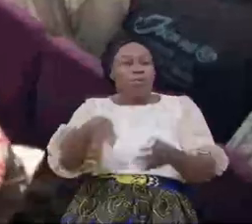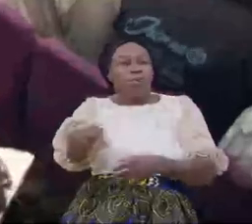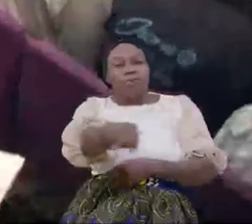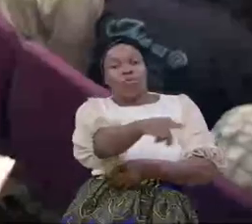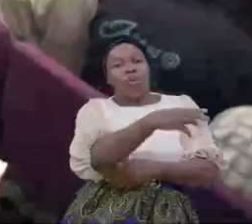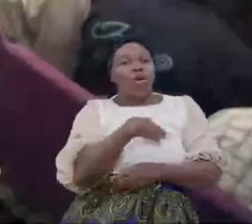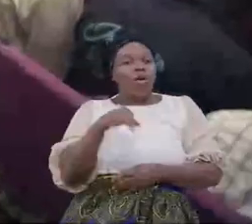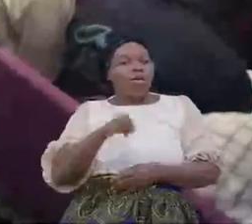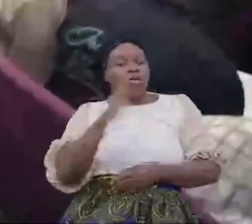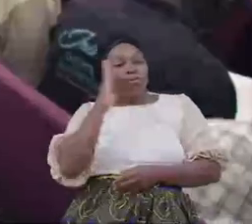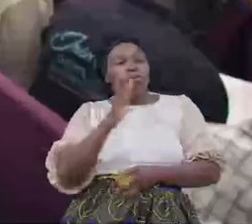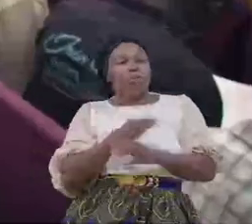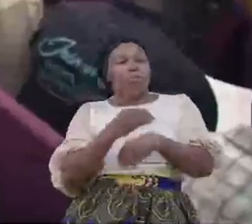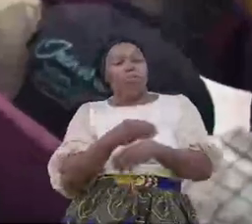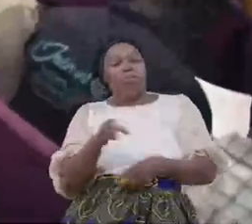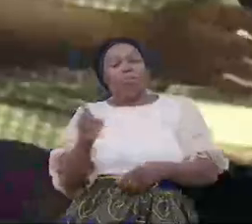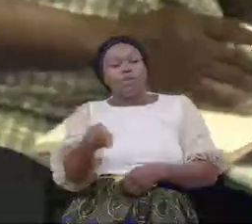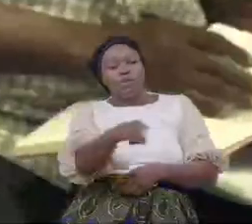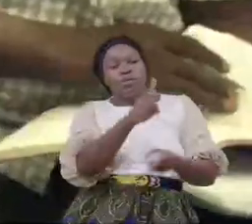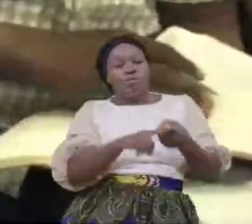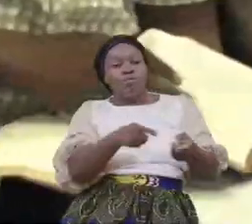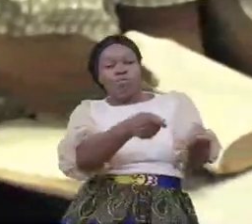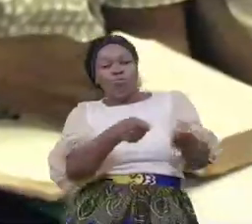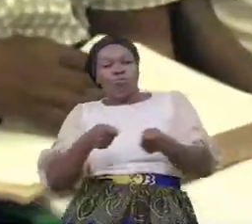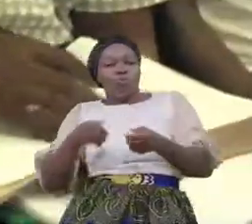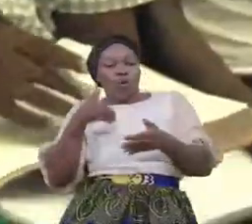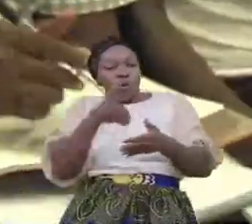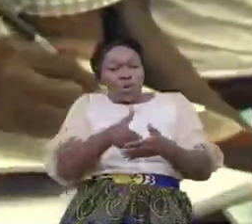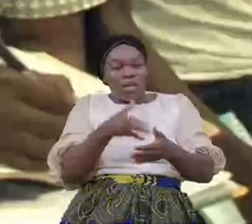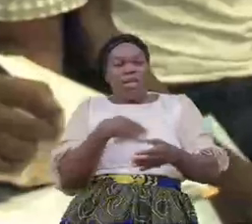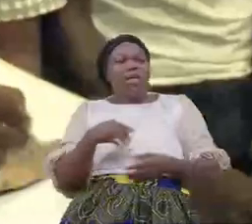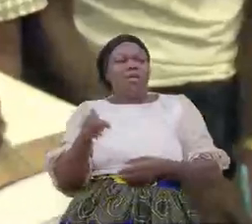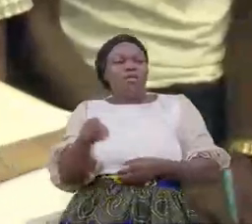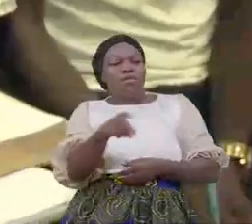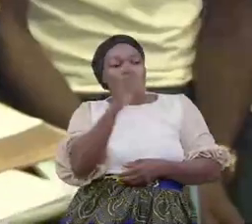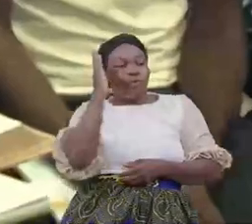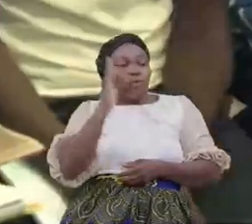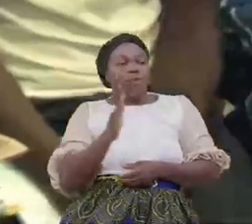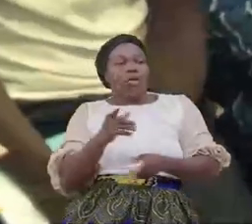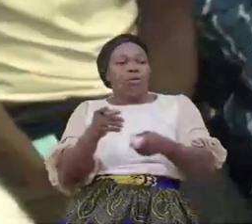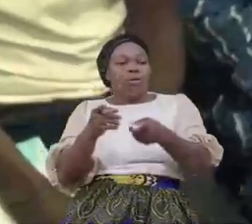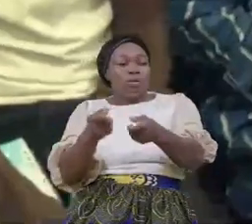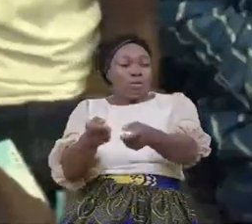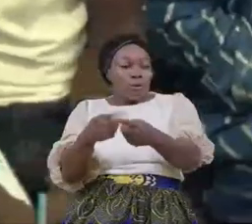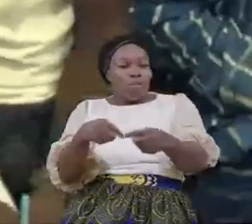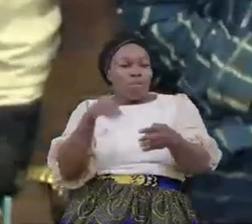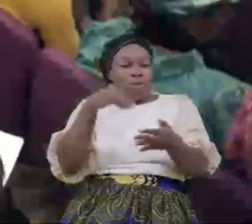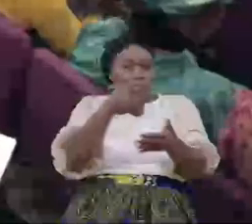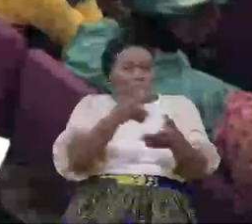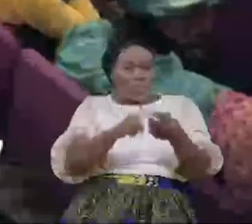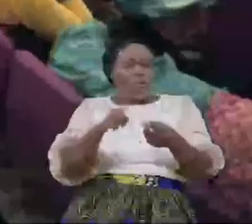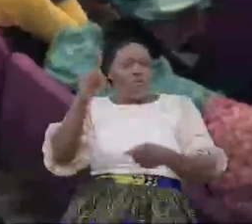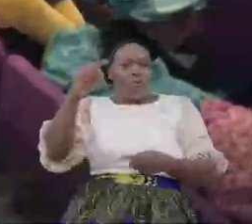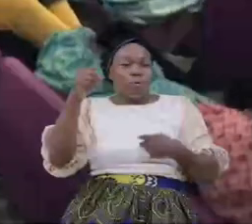il viendra vers moi. Car qui oserait de lui-même s'approcher de moi, dit